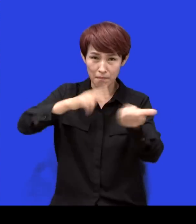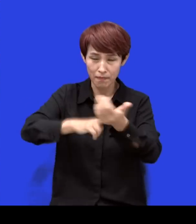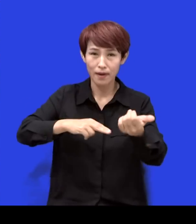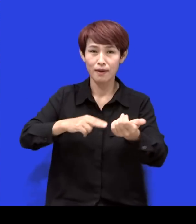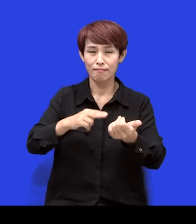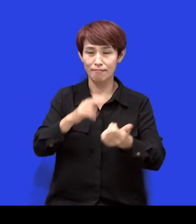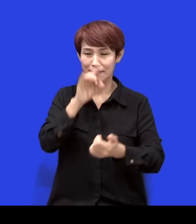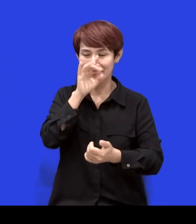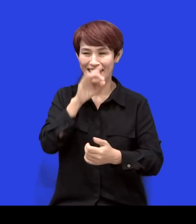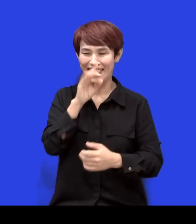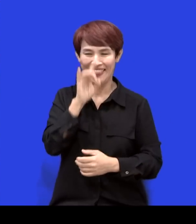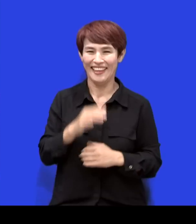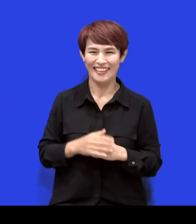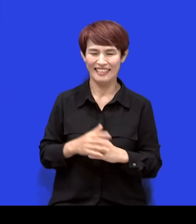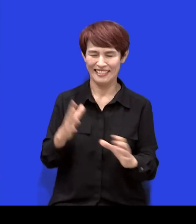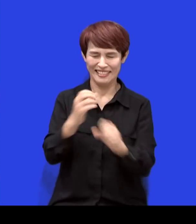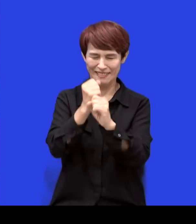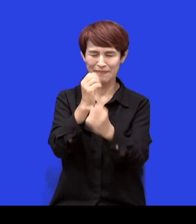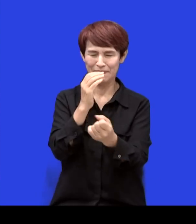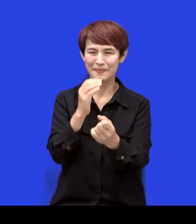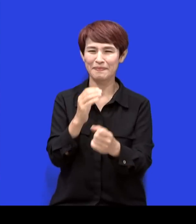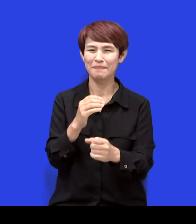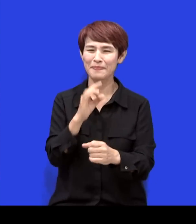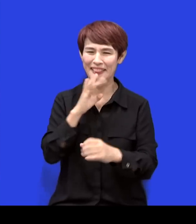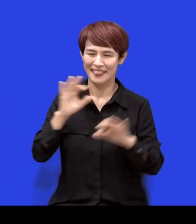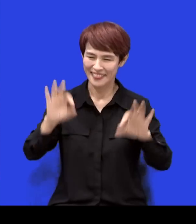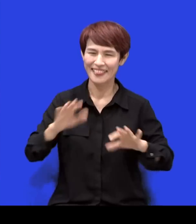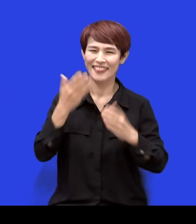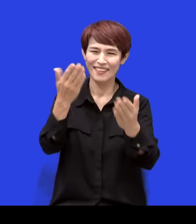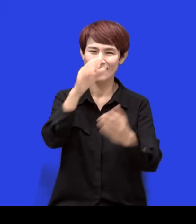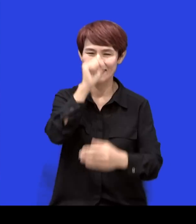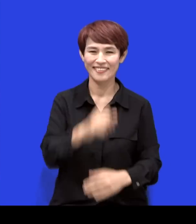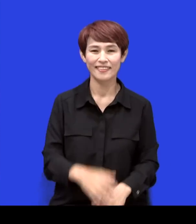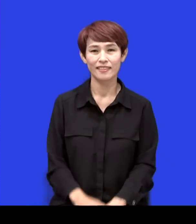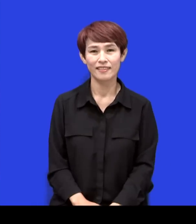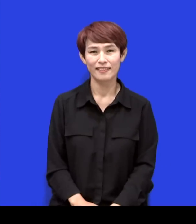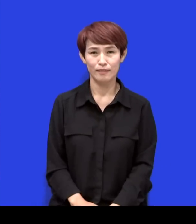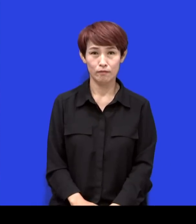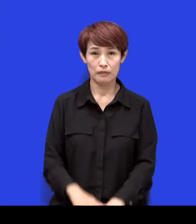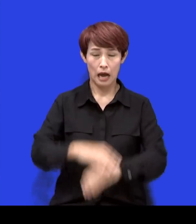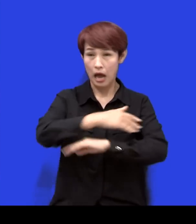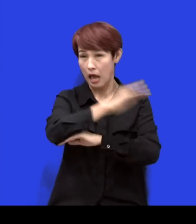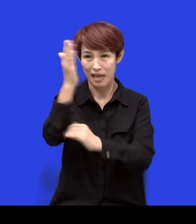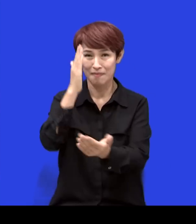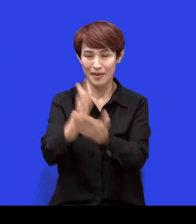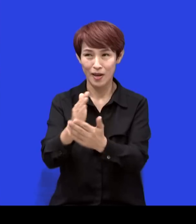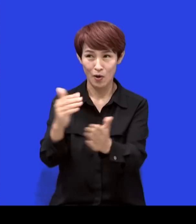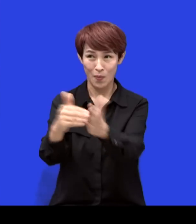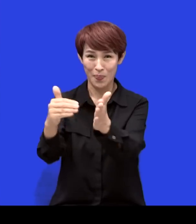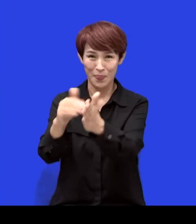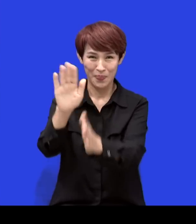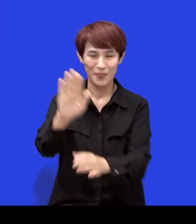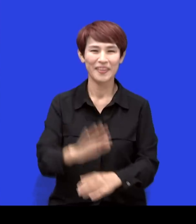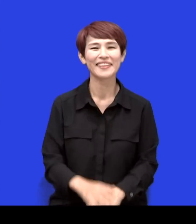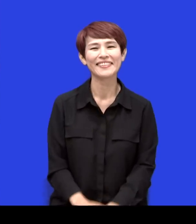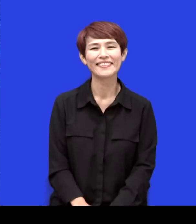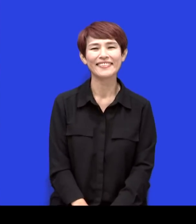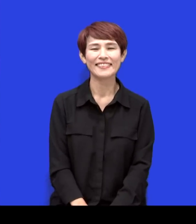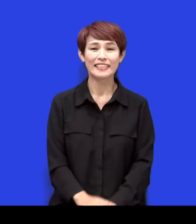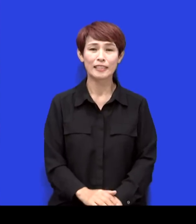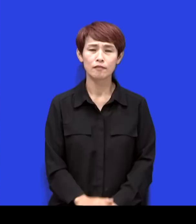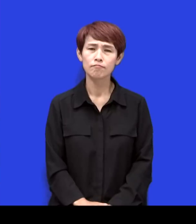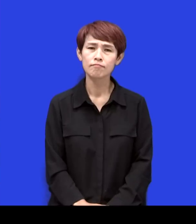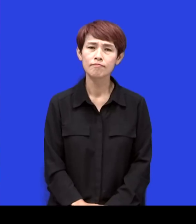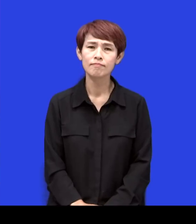떨어져 있었어. 다 말씀하시면 또 예, 거기까지. 저도 사실 오늘 읽으려고 지금 그러는데 너무 다 말씀하시는 것 같아서 거기까지만. 알겠습니다. 근데